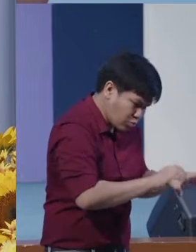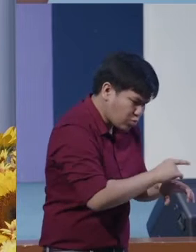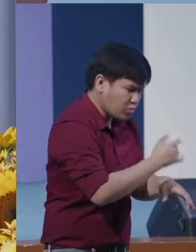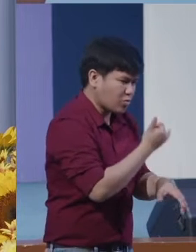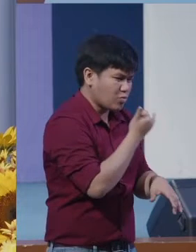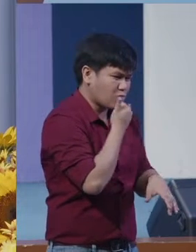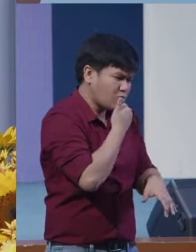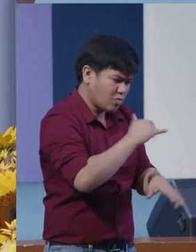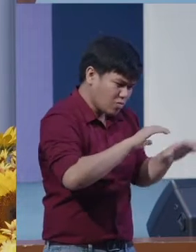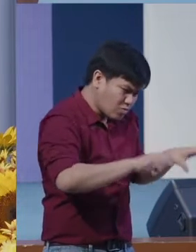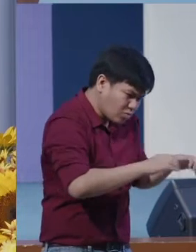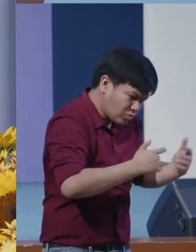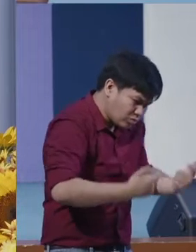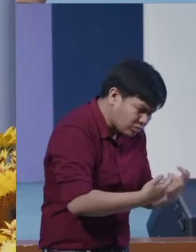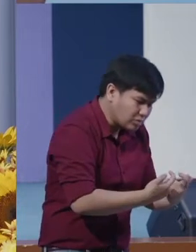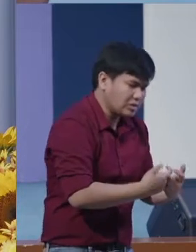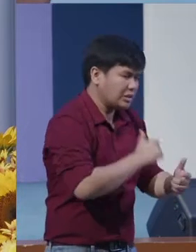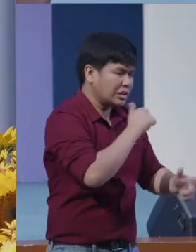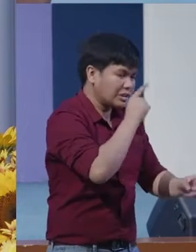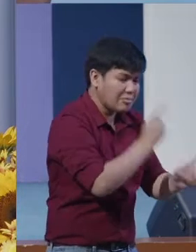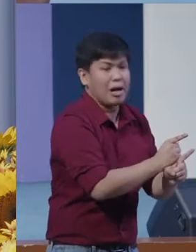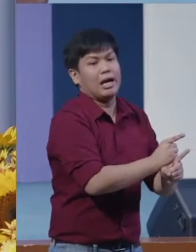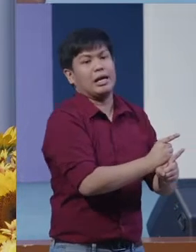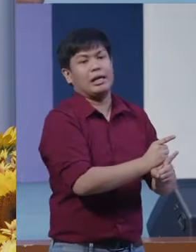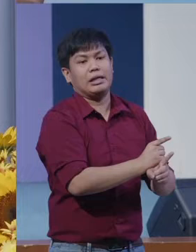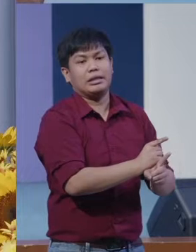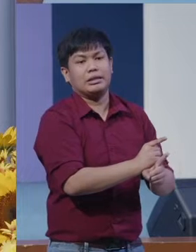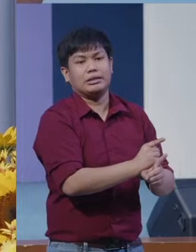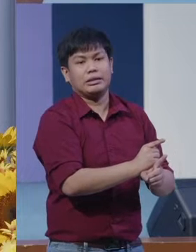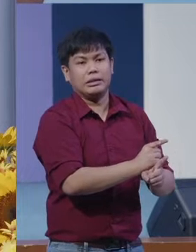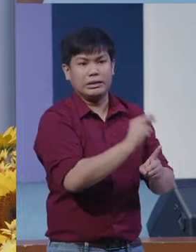responsibilidad na sila ay bigyan ng babala. No?